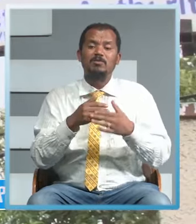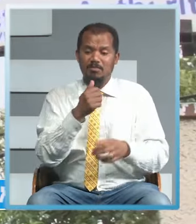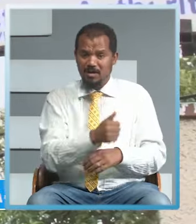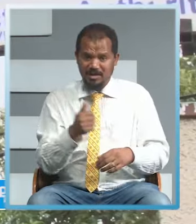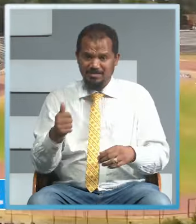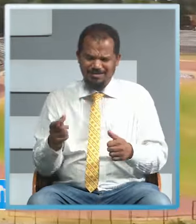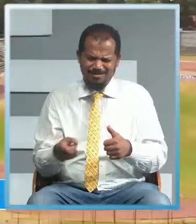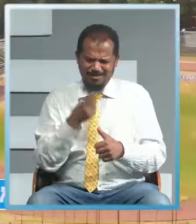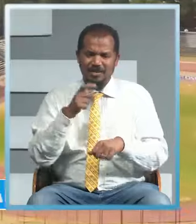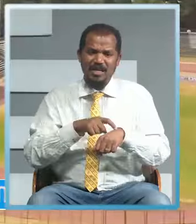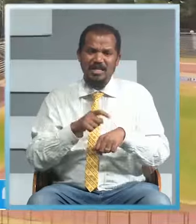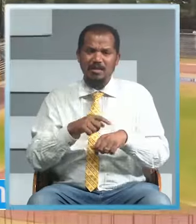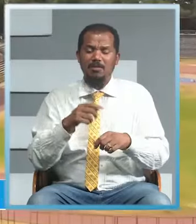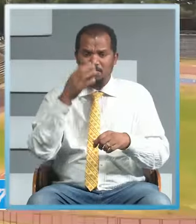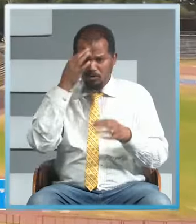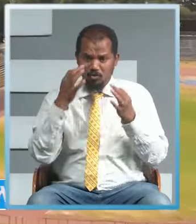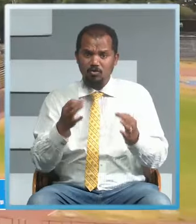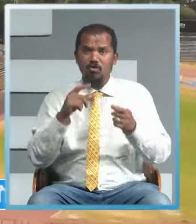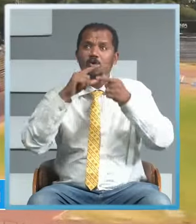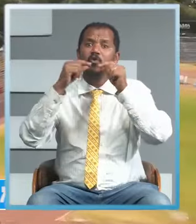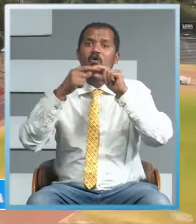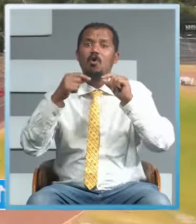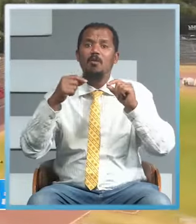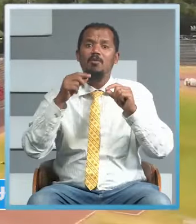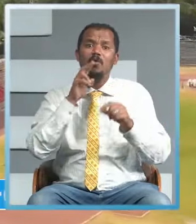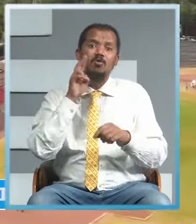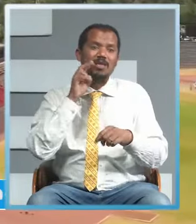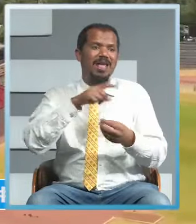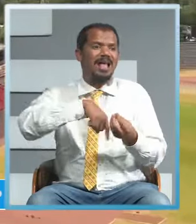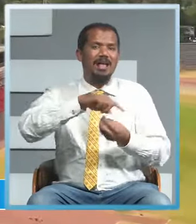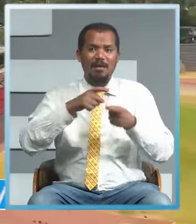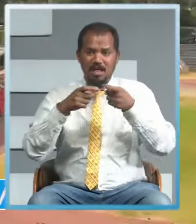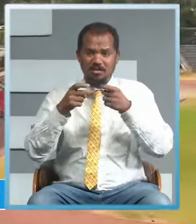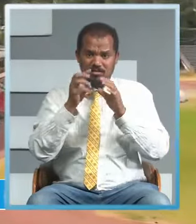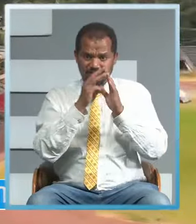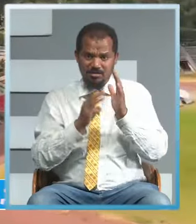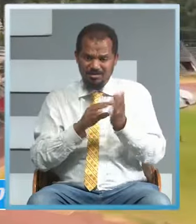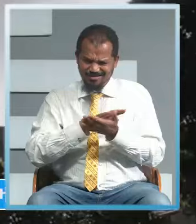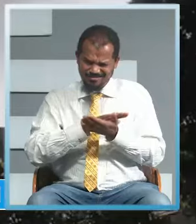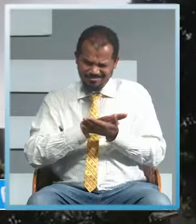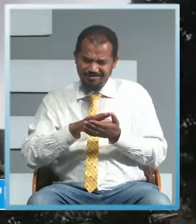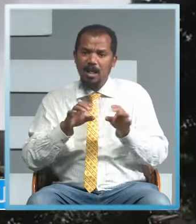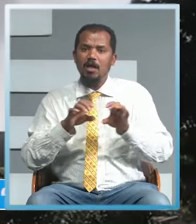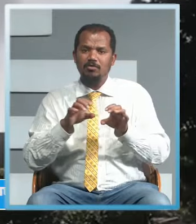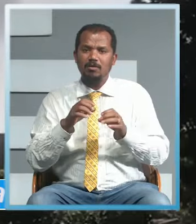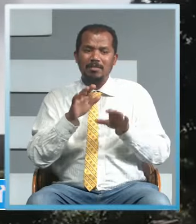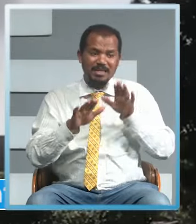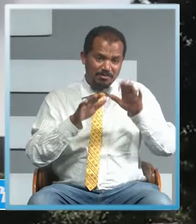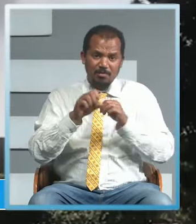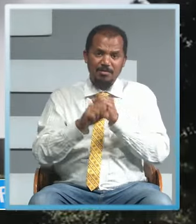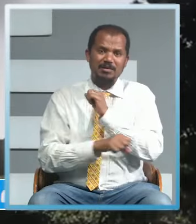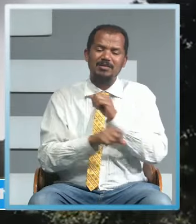በቅርቡ በመዲናዋ ለመጀመሪያ ጊዜ በተወሰኑ ባለኮከብ ሆቴሎች ላይ የአካባቢ አስተዳደር ስርዓት ጥናት አካሂዷል።